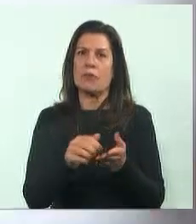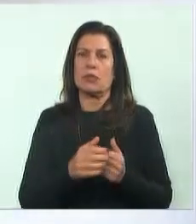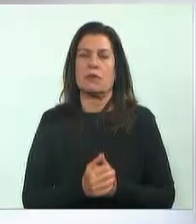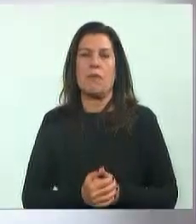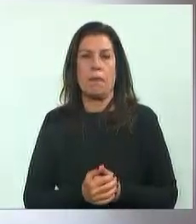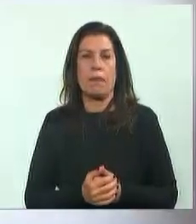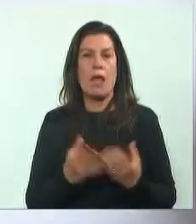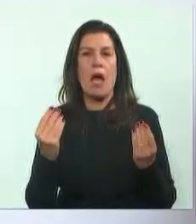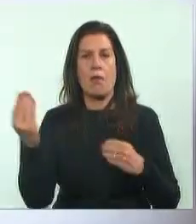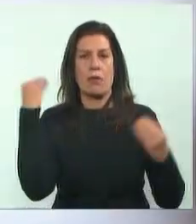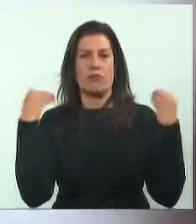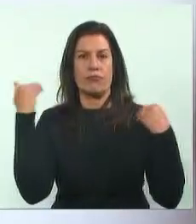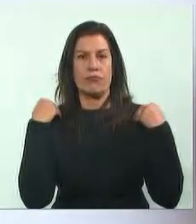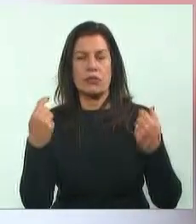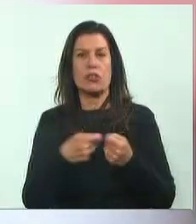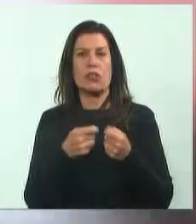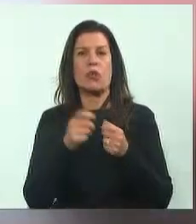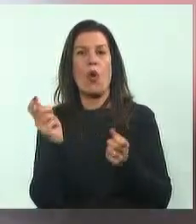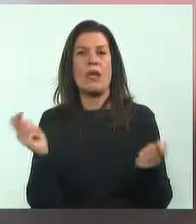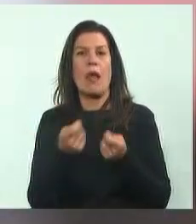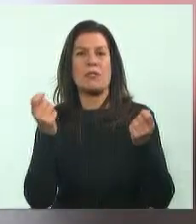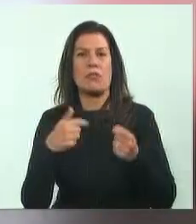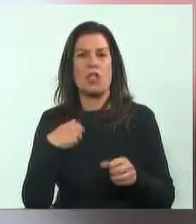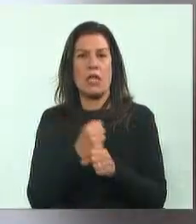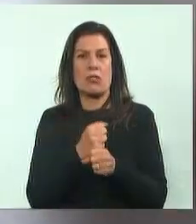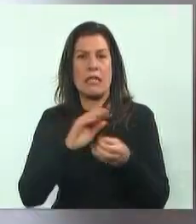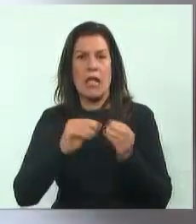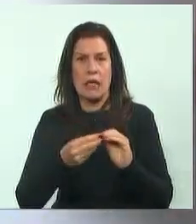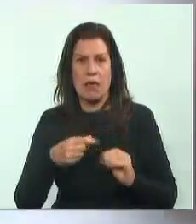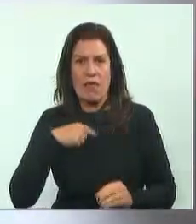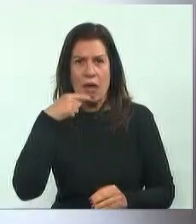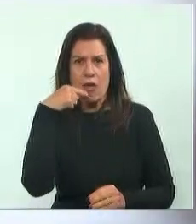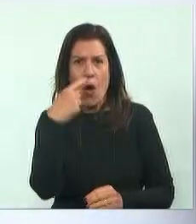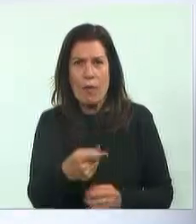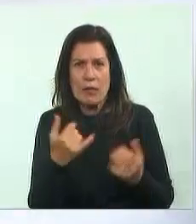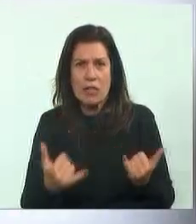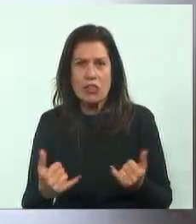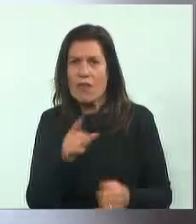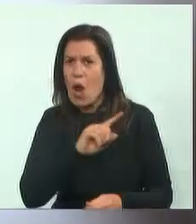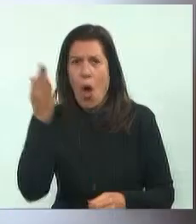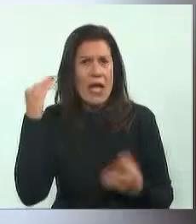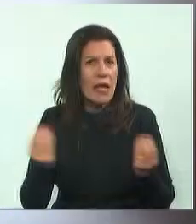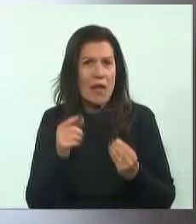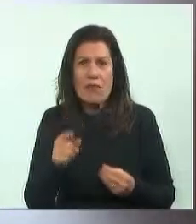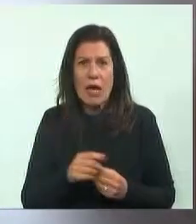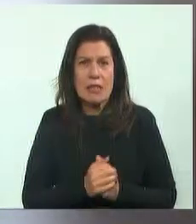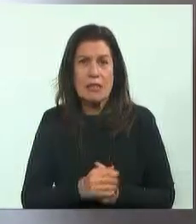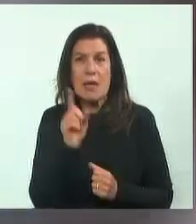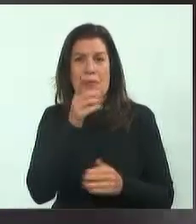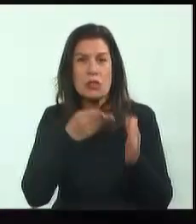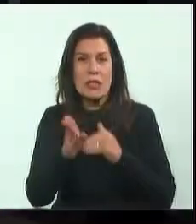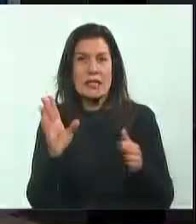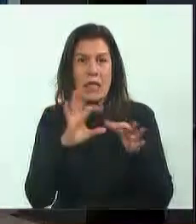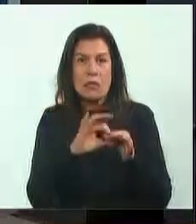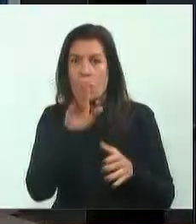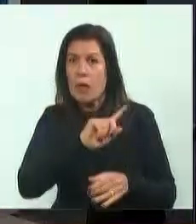שקשורות לפרסומת, לכאורה, שעשיתי לדיאטה, אז אני אומרת עכשיו חד משמעית לכולם, לא היה דבר כזה, מי שנכנס לקישור, גם לא יקבל אף כדור.